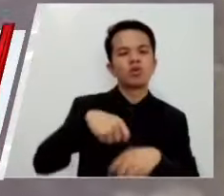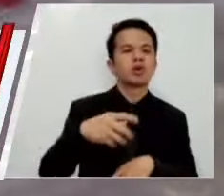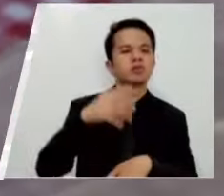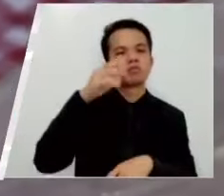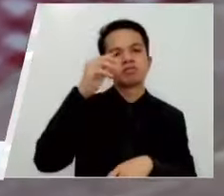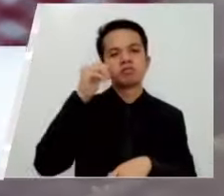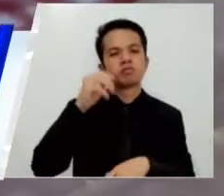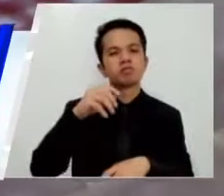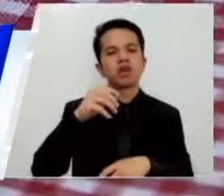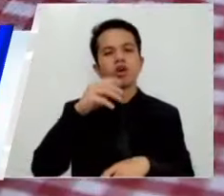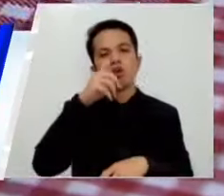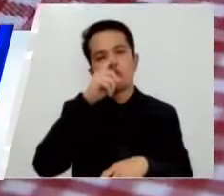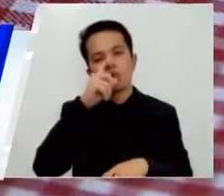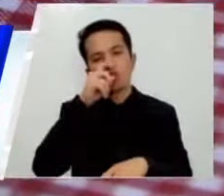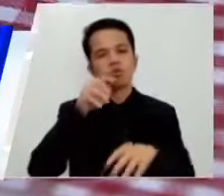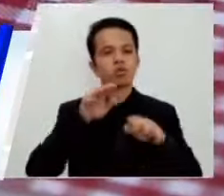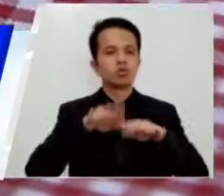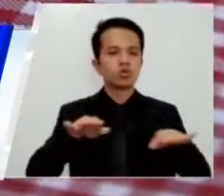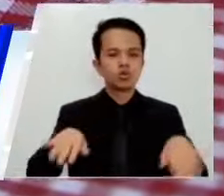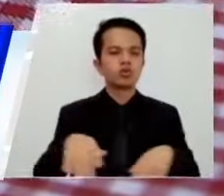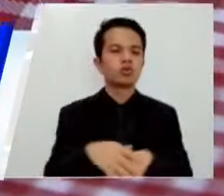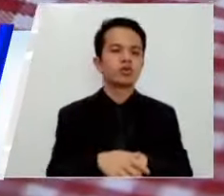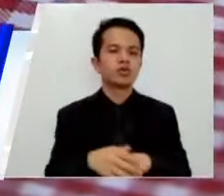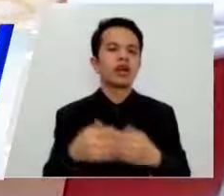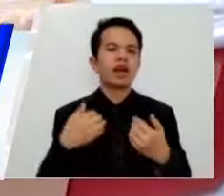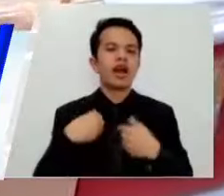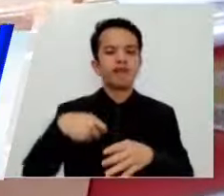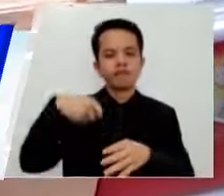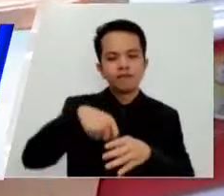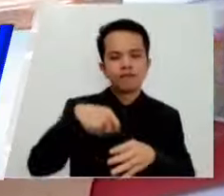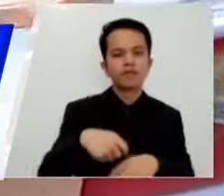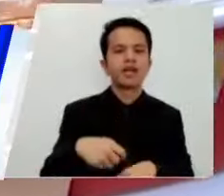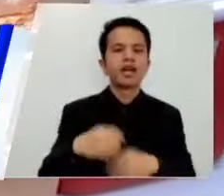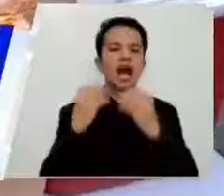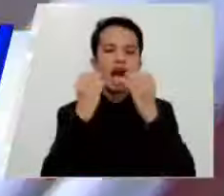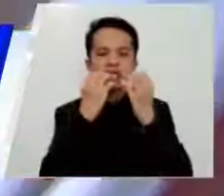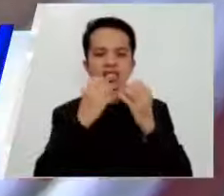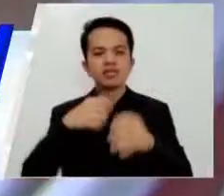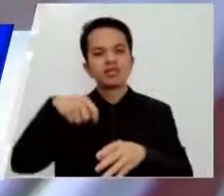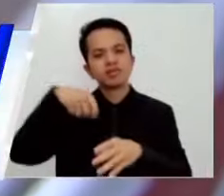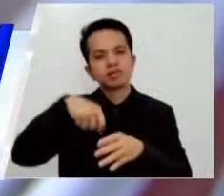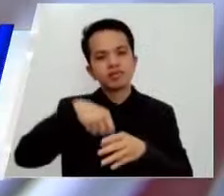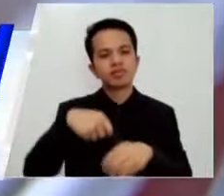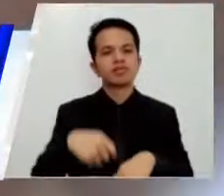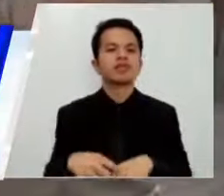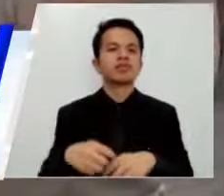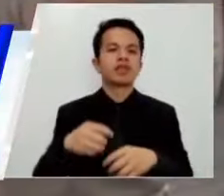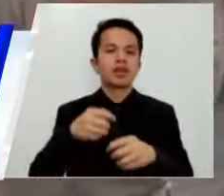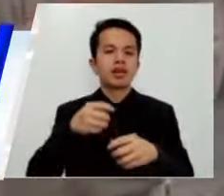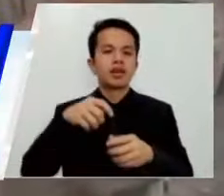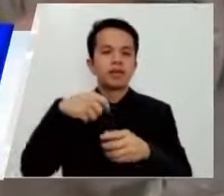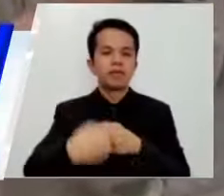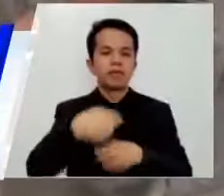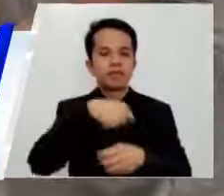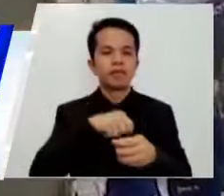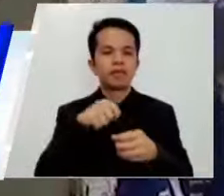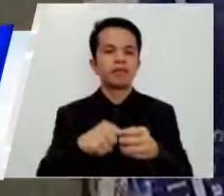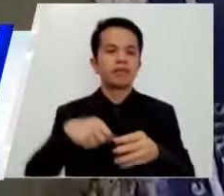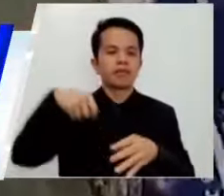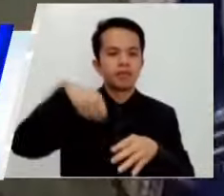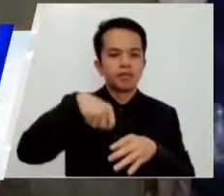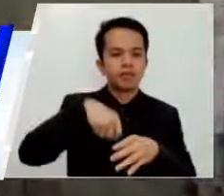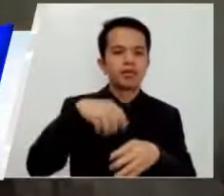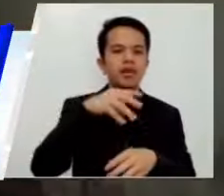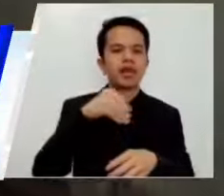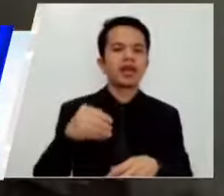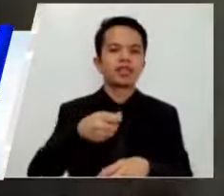Mayroon kaming halo-halo, mais con hielo, saging con hielo, ice candy. Ang kita naman ni Landiza